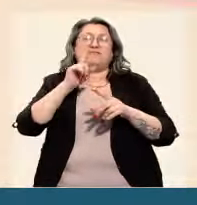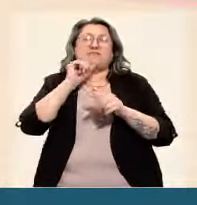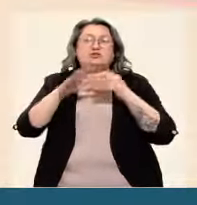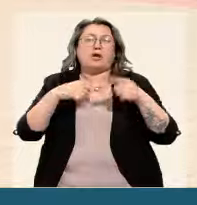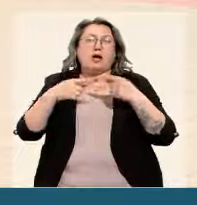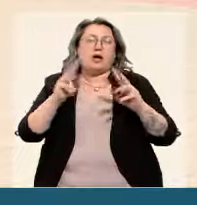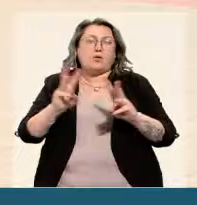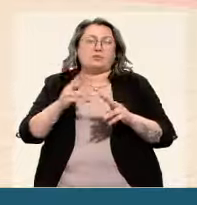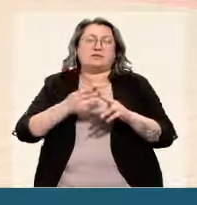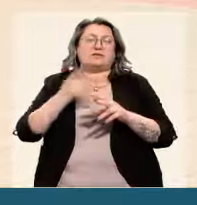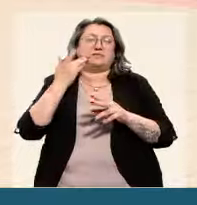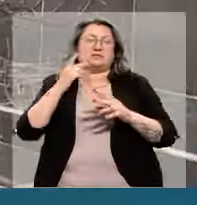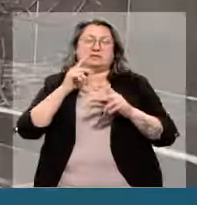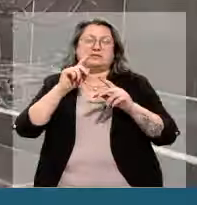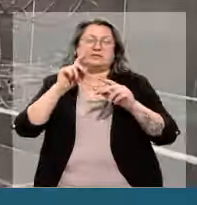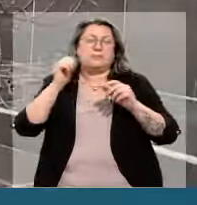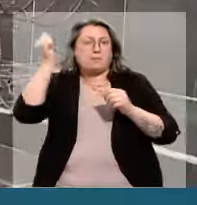символ памяти и скорби.